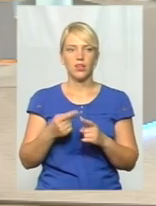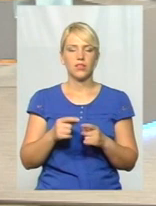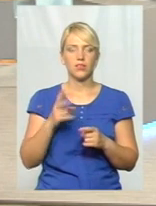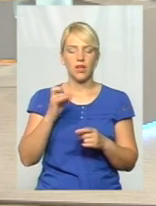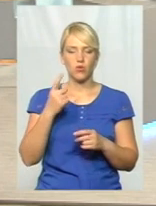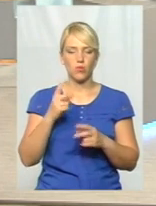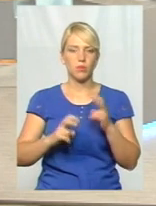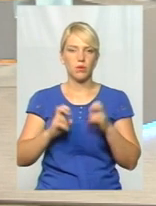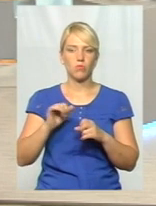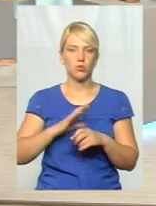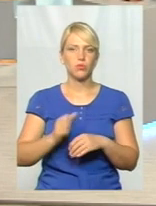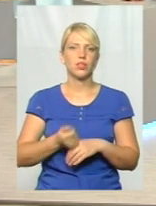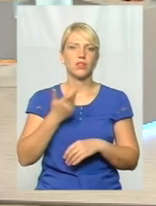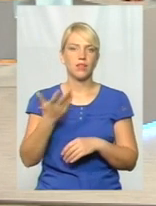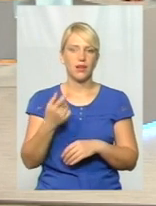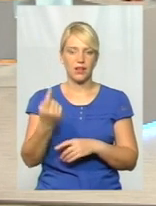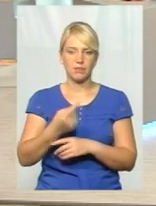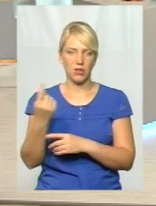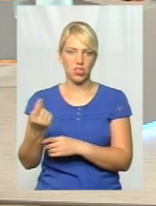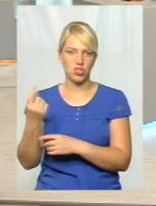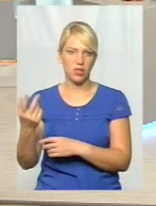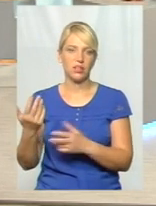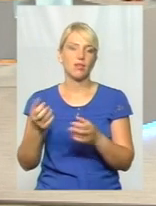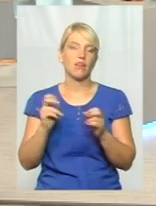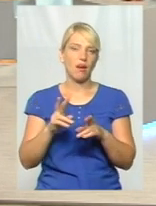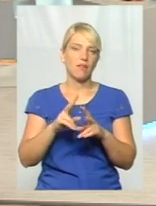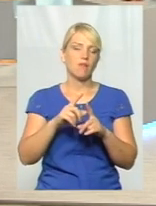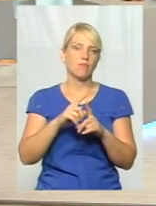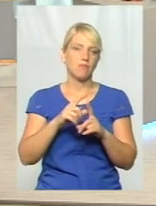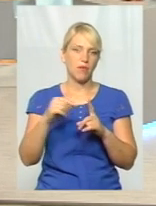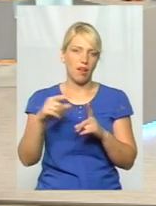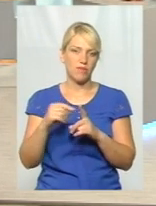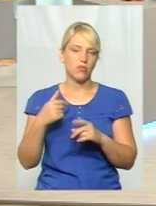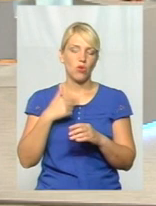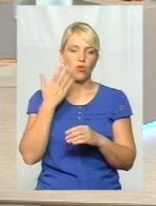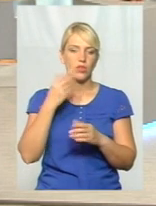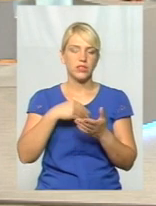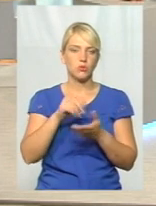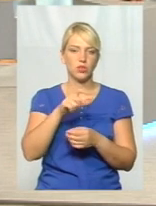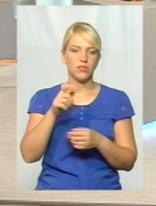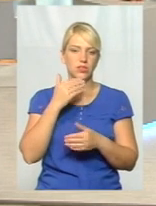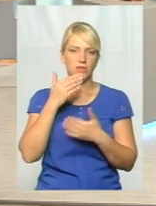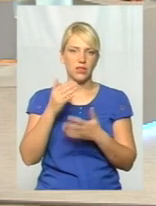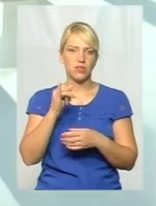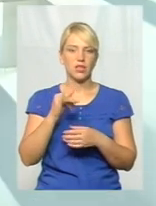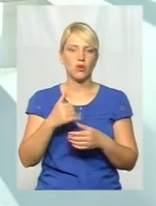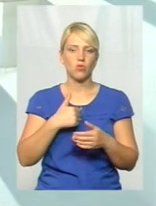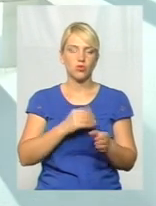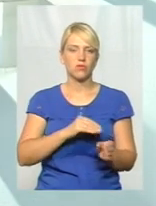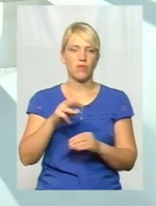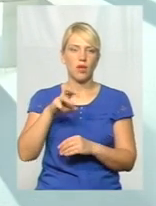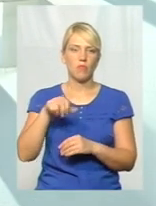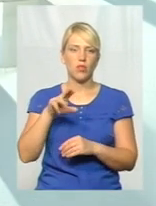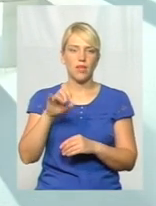кілька лічильників, так, залежно від? Ну, як правило, коли ми, споживачі, звертаються і хочуть встановити модем, і в нього